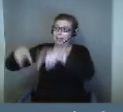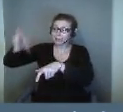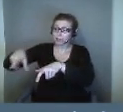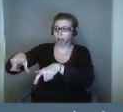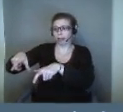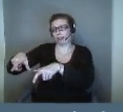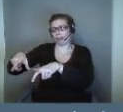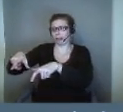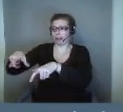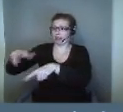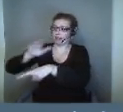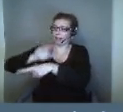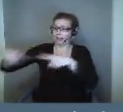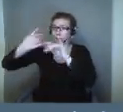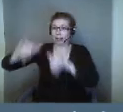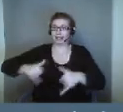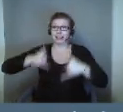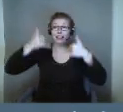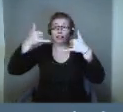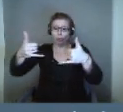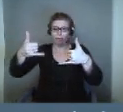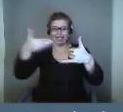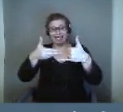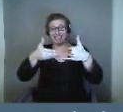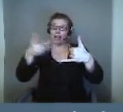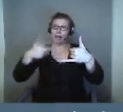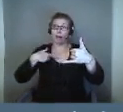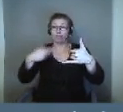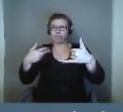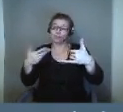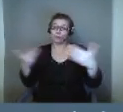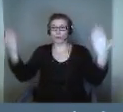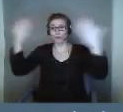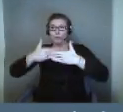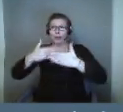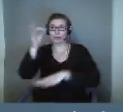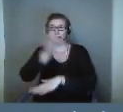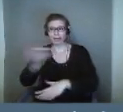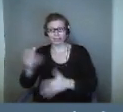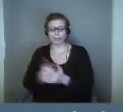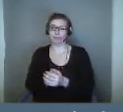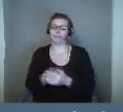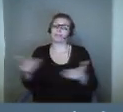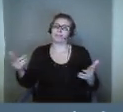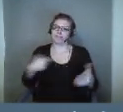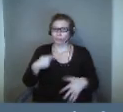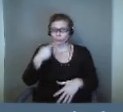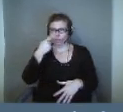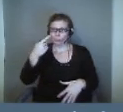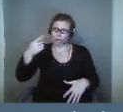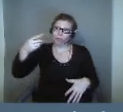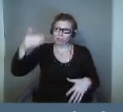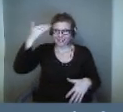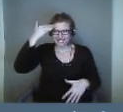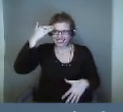l'accessibilité soit une parfaite réussite. Vous vous doutez bien que ma petite commune de 420 habitants, je corrige parce que vous lui en avez